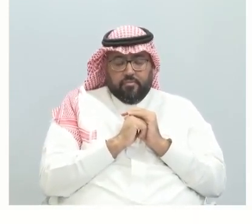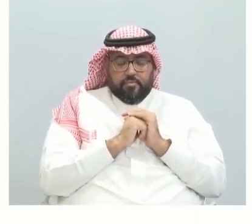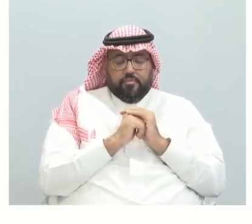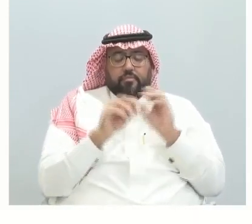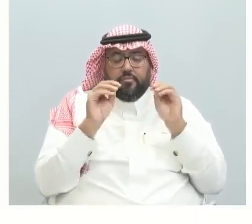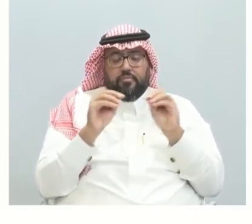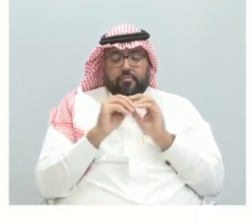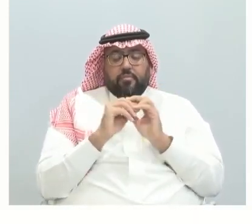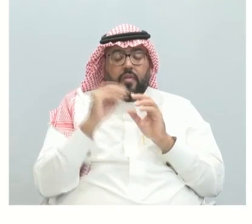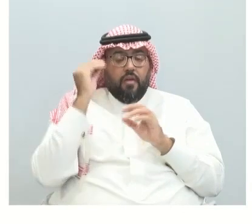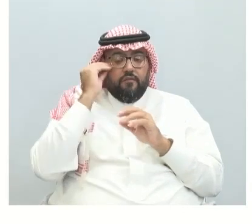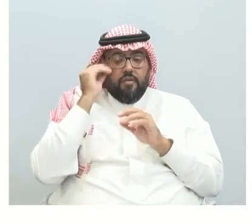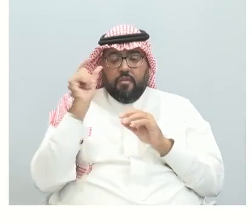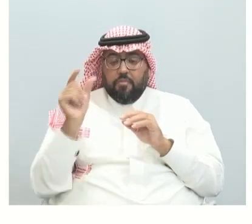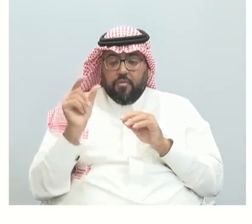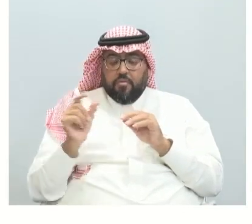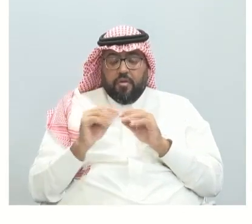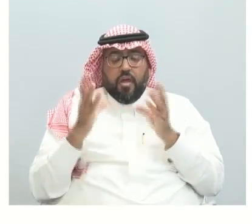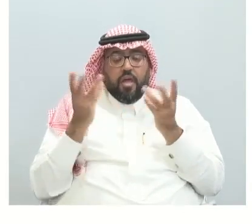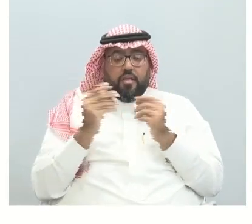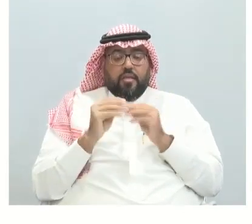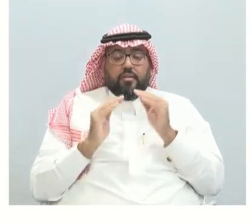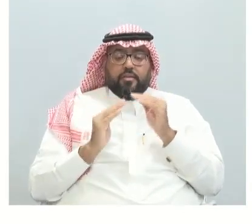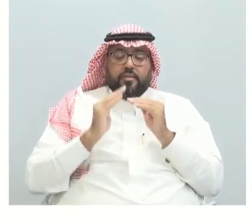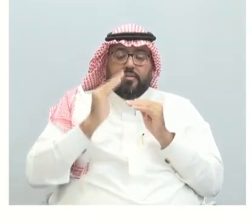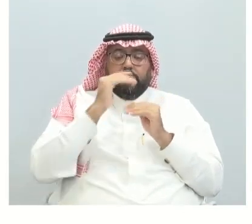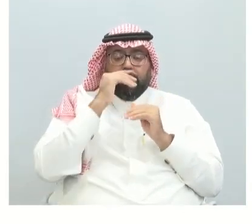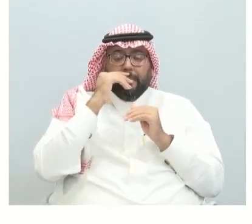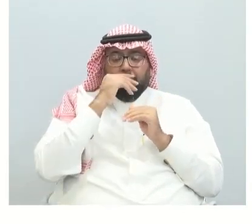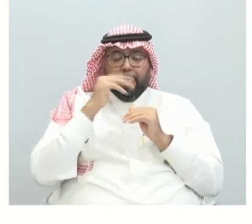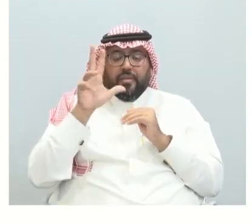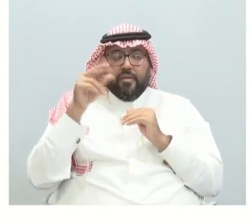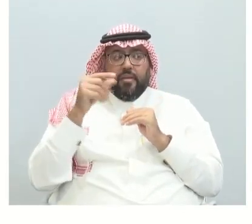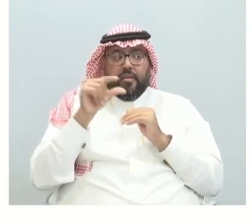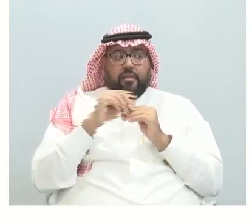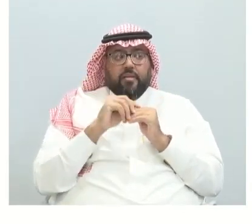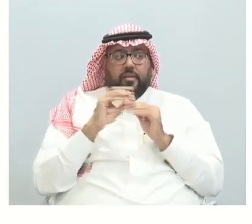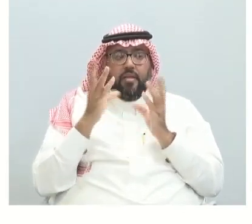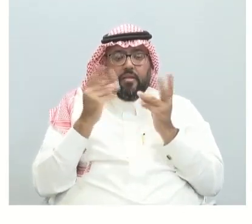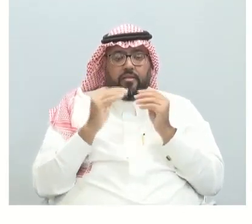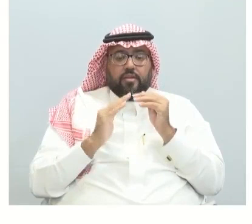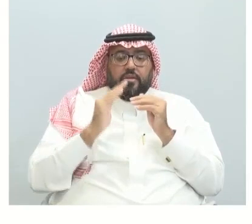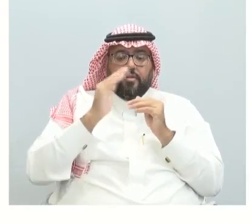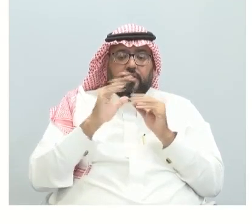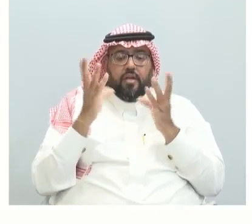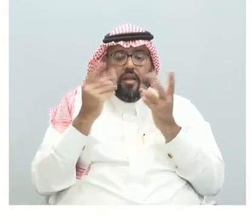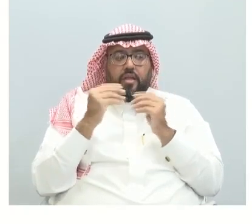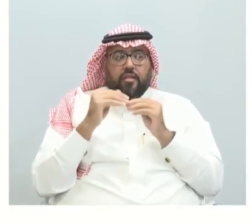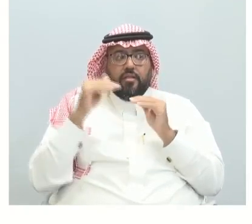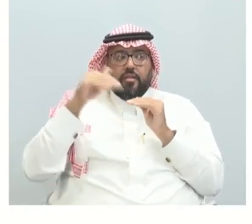هنا ايضا راح نتعرف على المفردات العدد التصاعدي او العد التصاعدي وايضا العد التنازلي